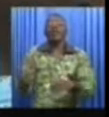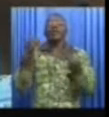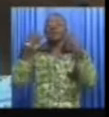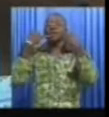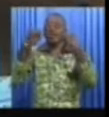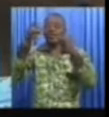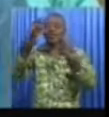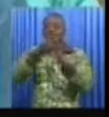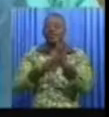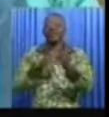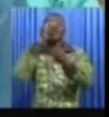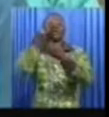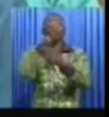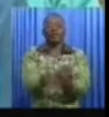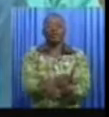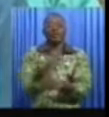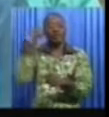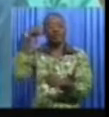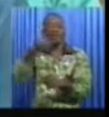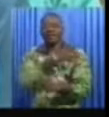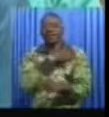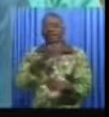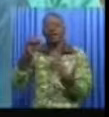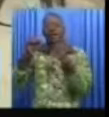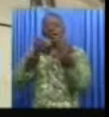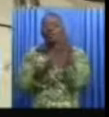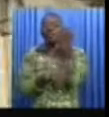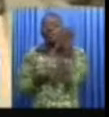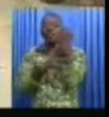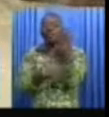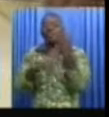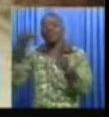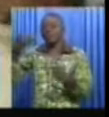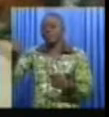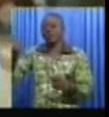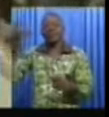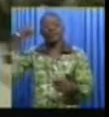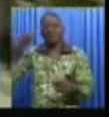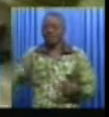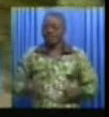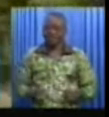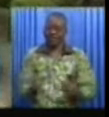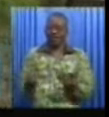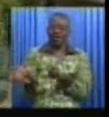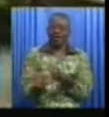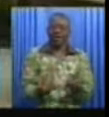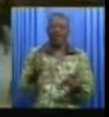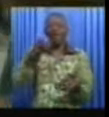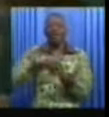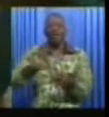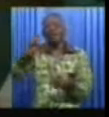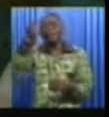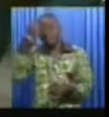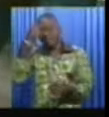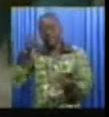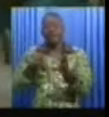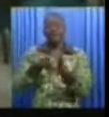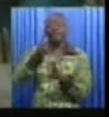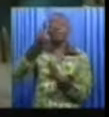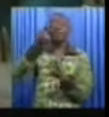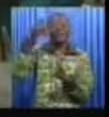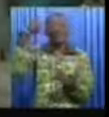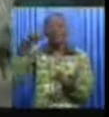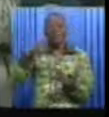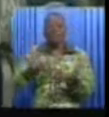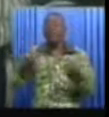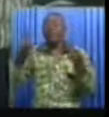l'information juste à la population du Sud-Ouest. Tous reconnaissent que des efforts ont été consentis par l'État dans bien des domaines, mais il reste toujours